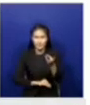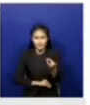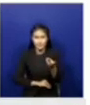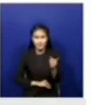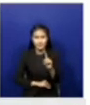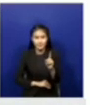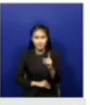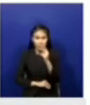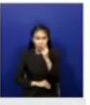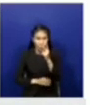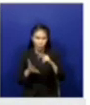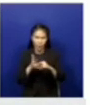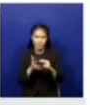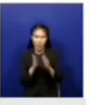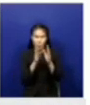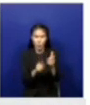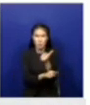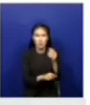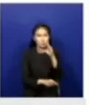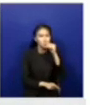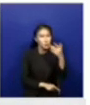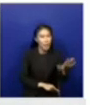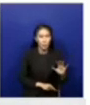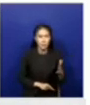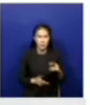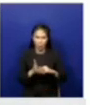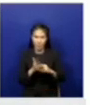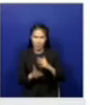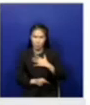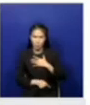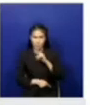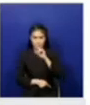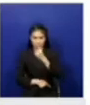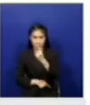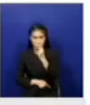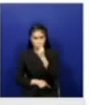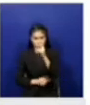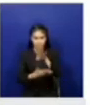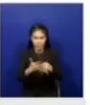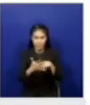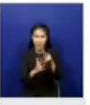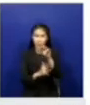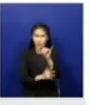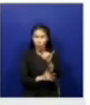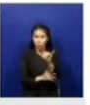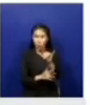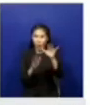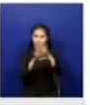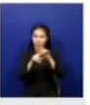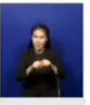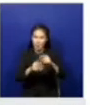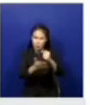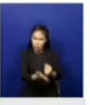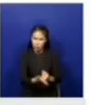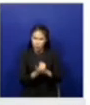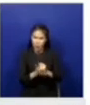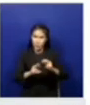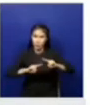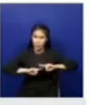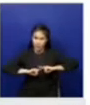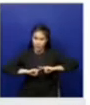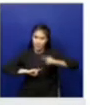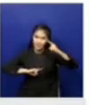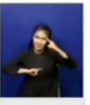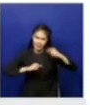ที่ไม่ซ้ำกับท่านผู้ใดอาจจะเรียกได้ว่าเป็นยุทธศาสตร์พึ่งตนเองและสร้างขวัญก